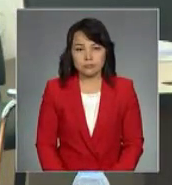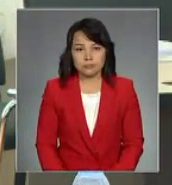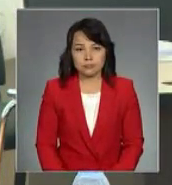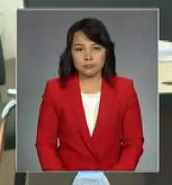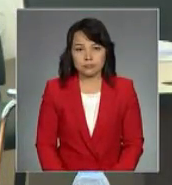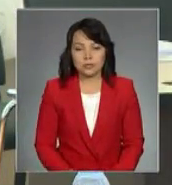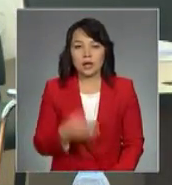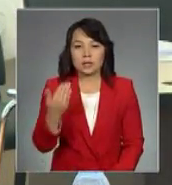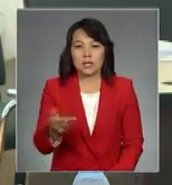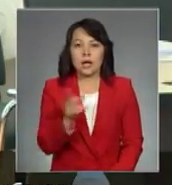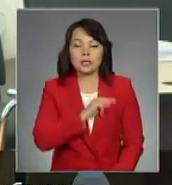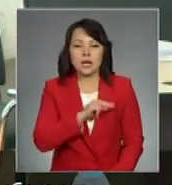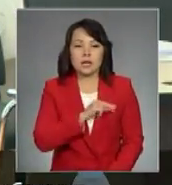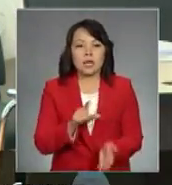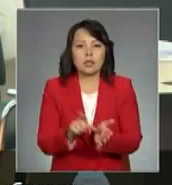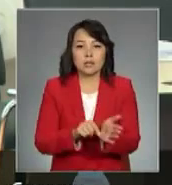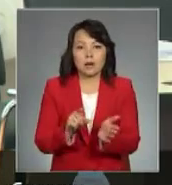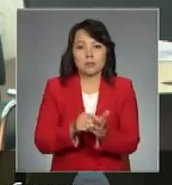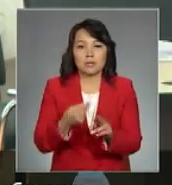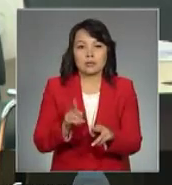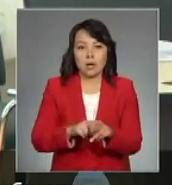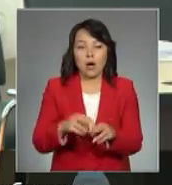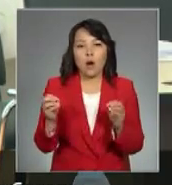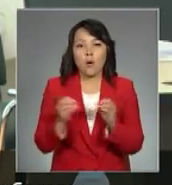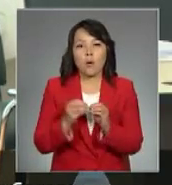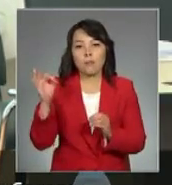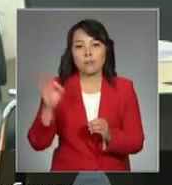Сіздің еңбекақыңыздан 10% ұстап,